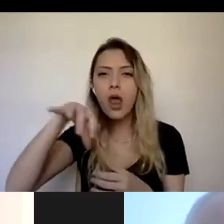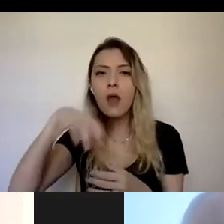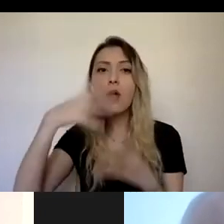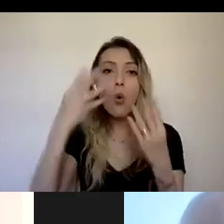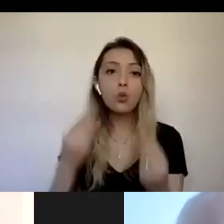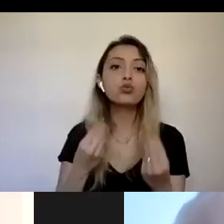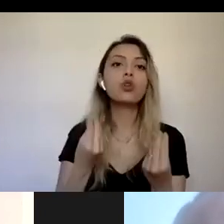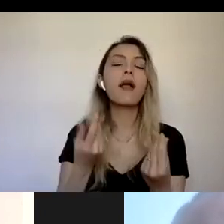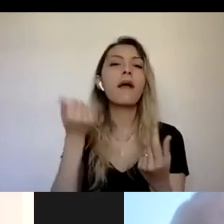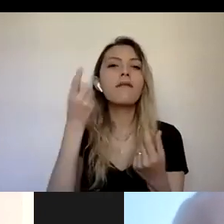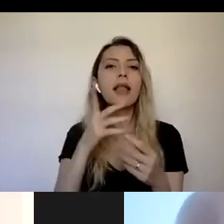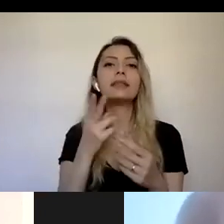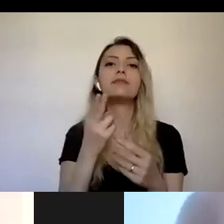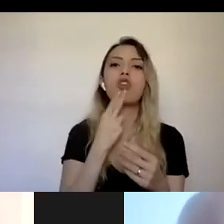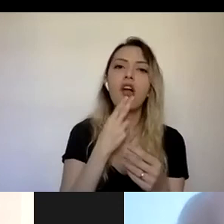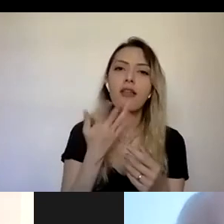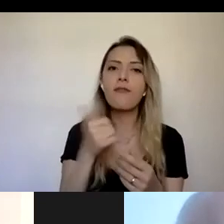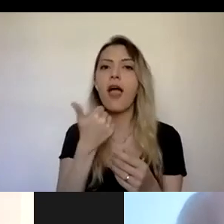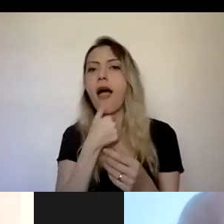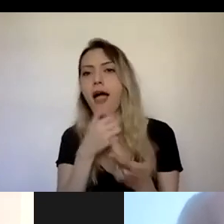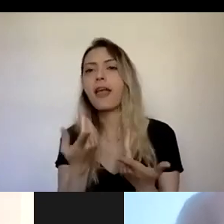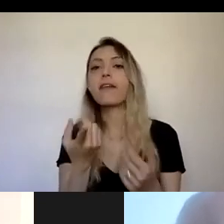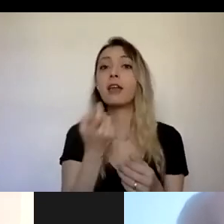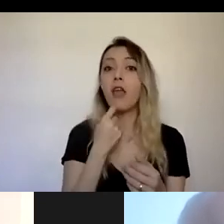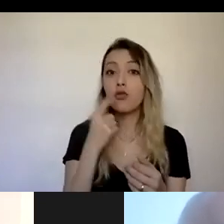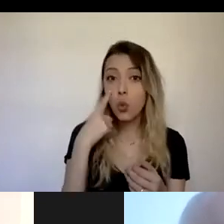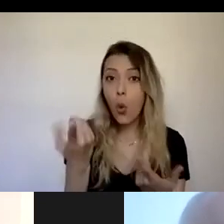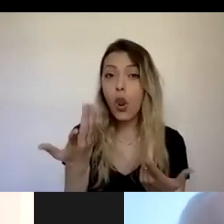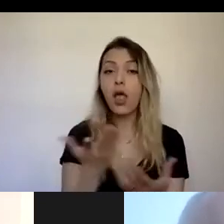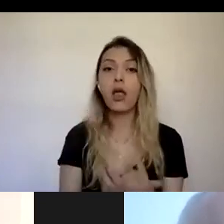ayrıştırılıyor olması, yaşa göre ayrıştırılıyor olması,